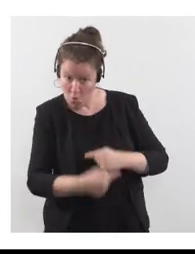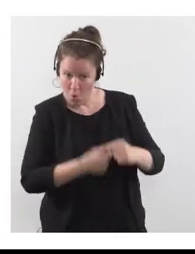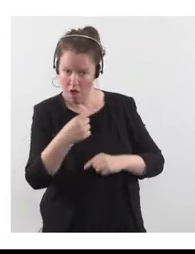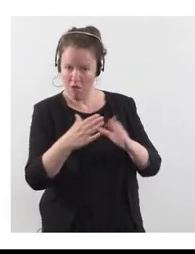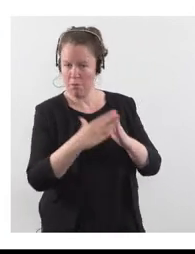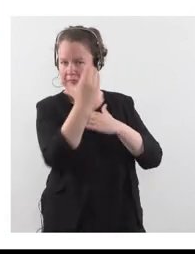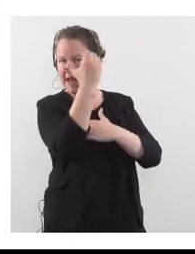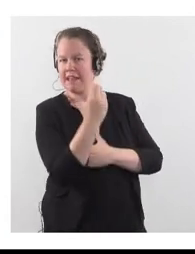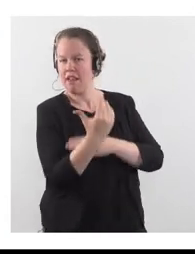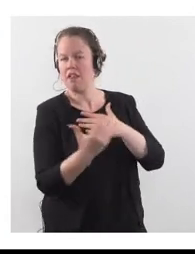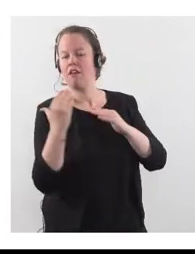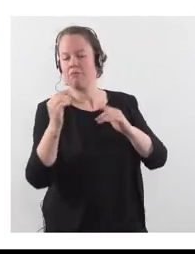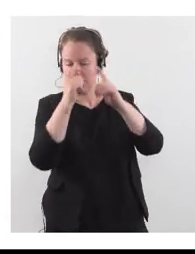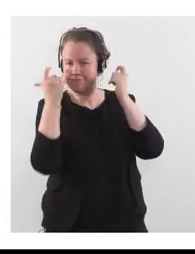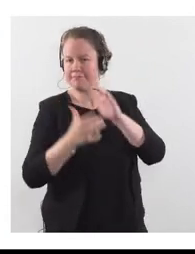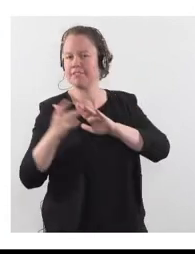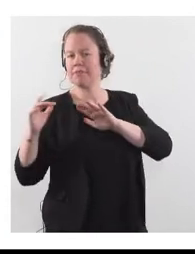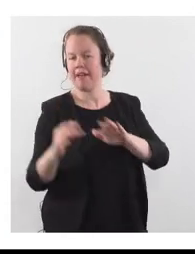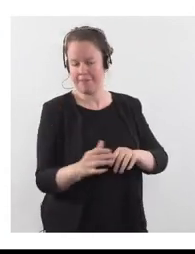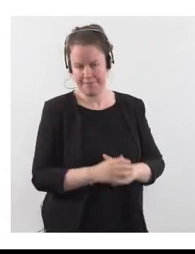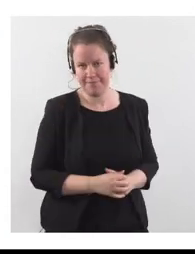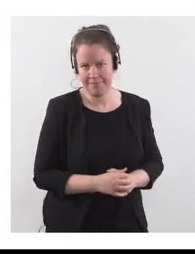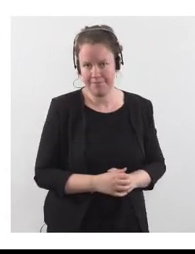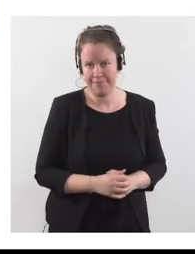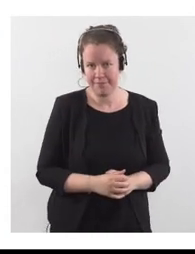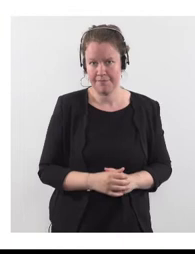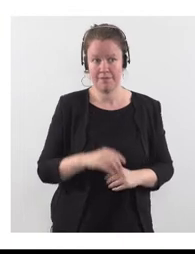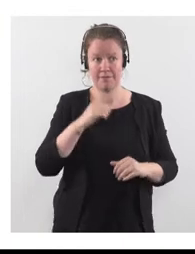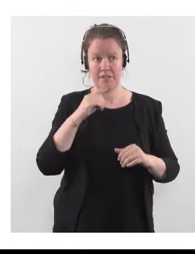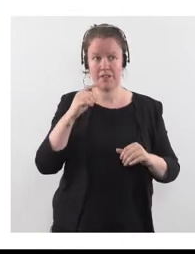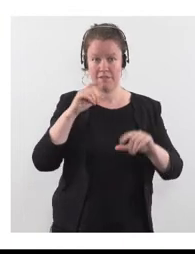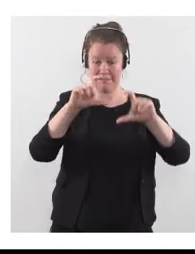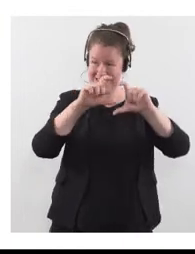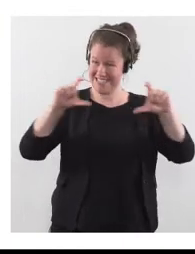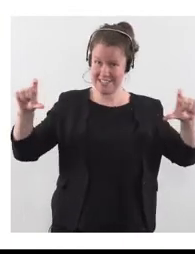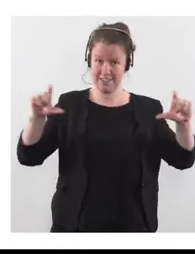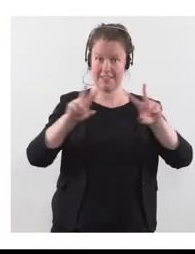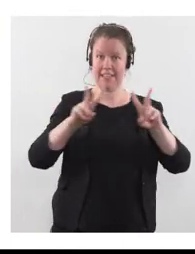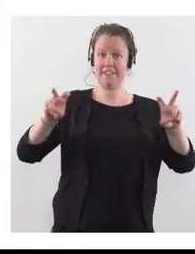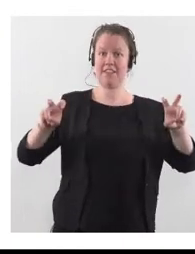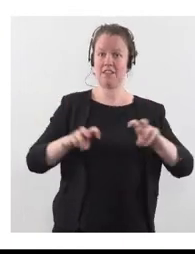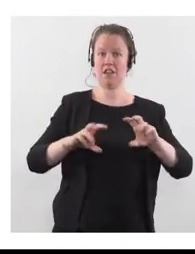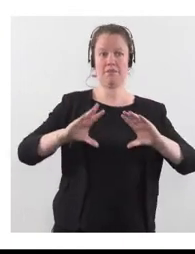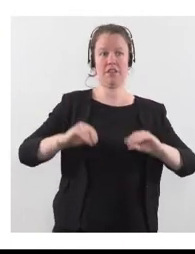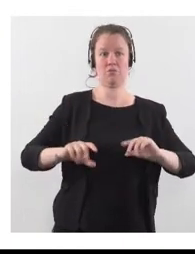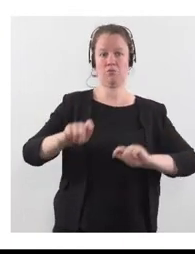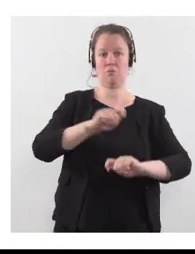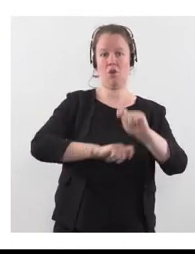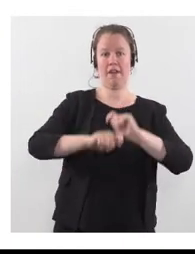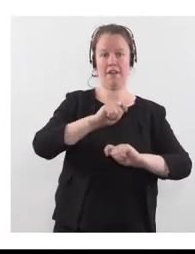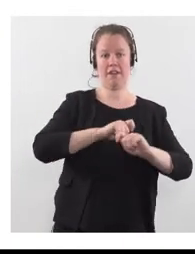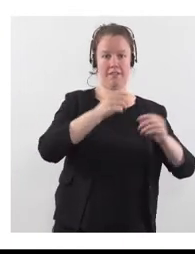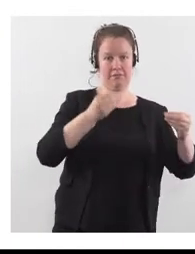sur ce certificat temporaire, en grandes lettres rouges, majuscules, on nous a dit « ceci n'est pas une